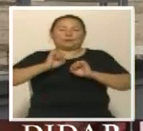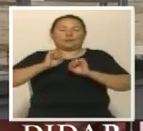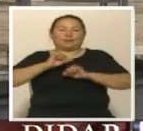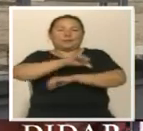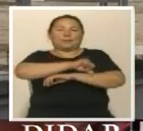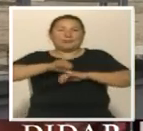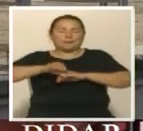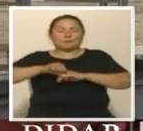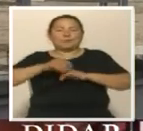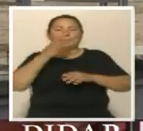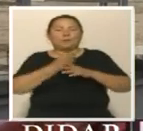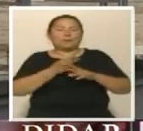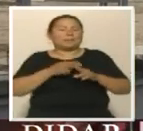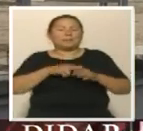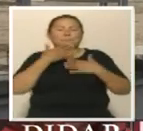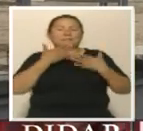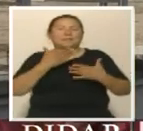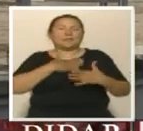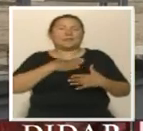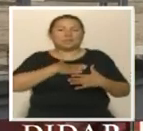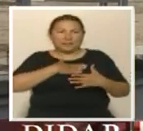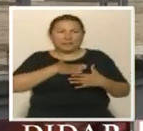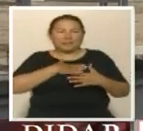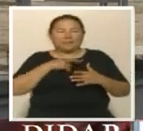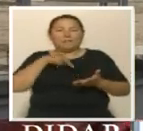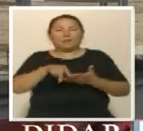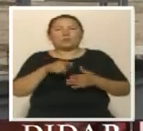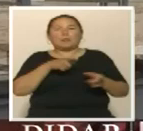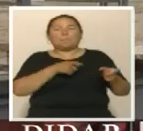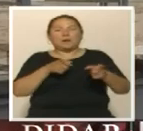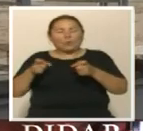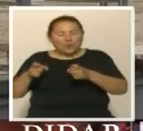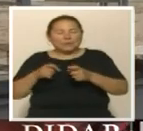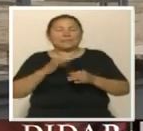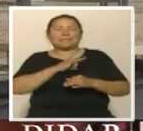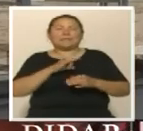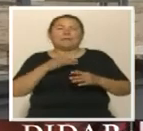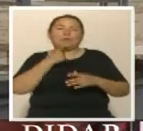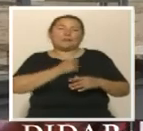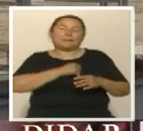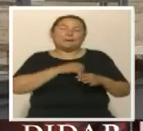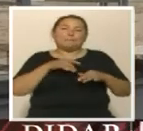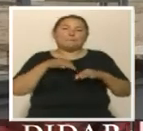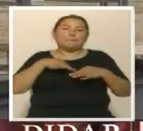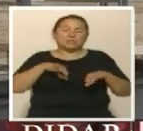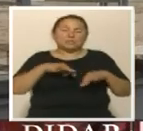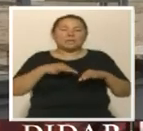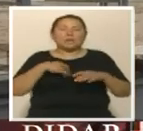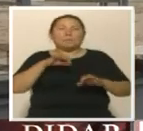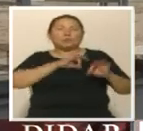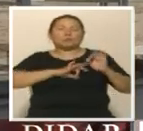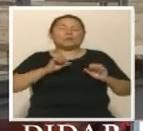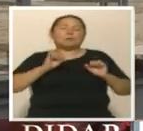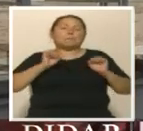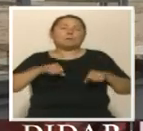страны. Уверен, что это не последняя наша вылазка на полигон и стрельба из оружия и военных машин. Конечно же, пользуясь